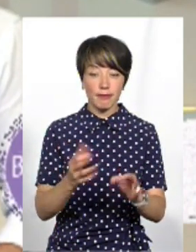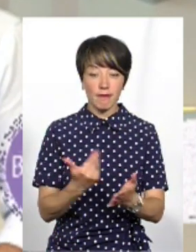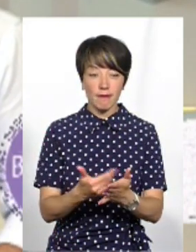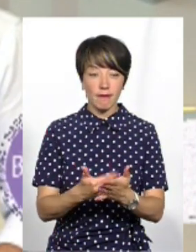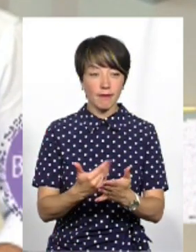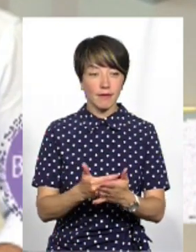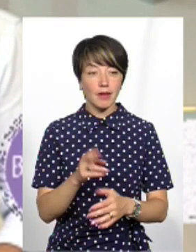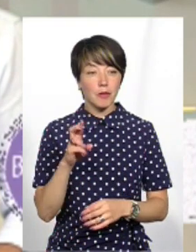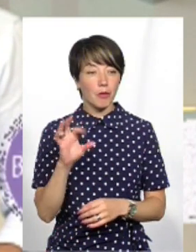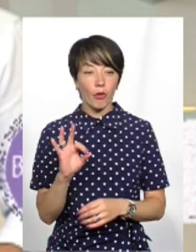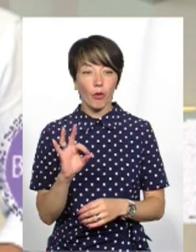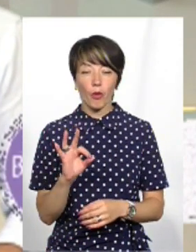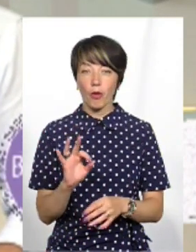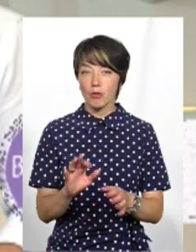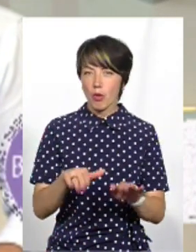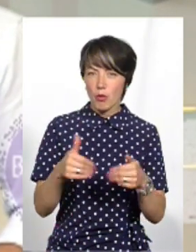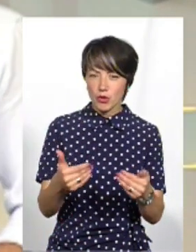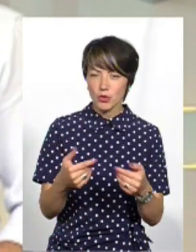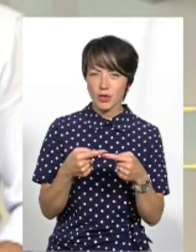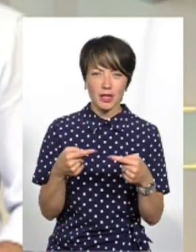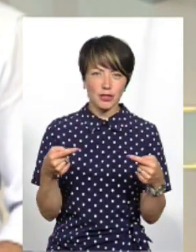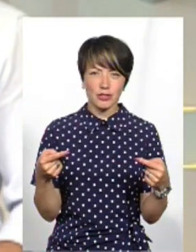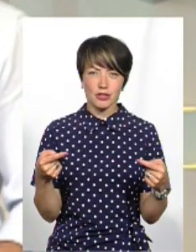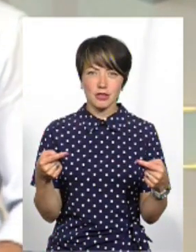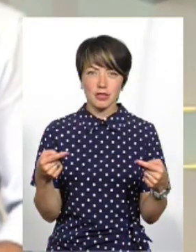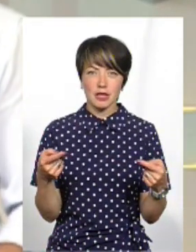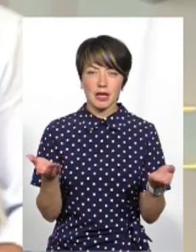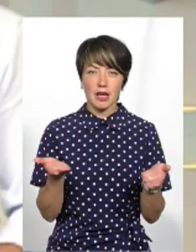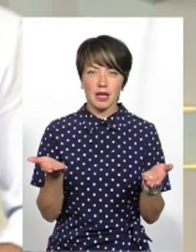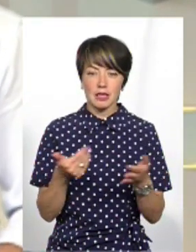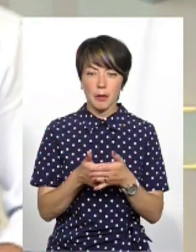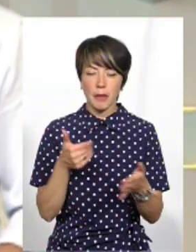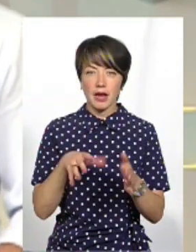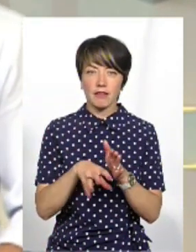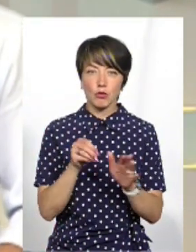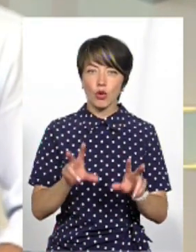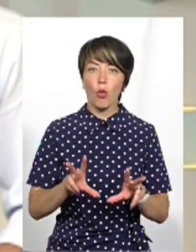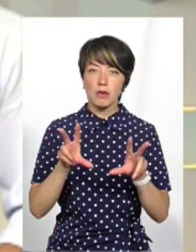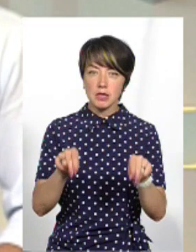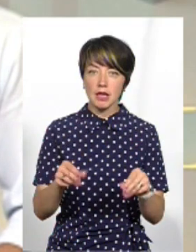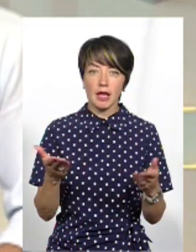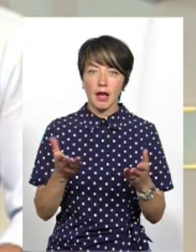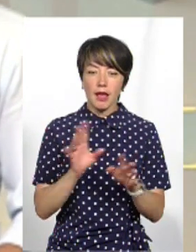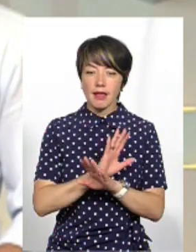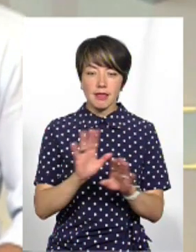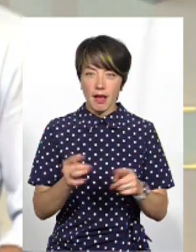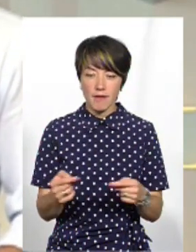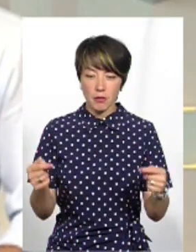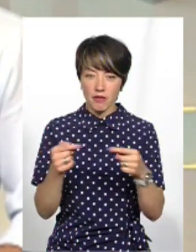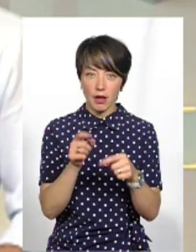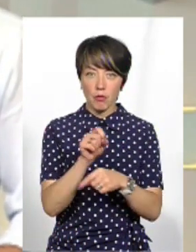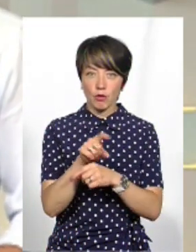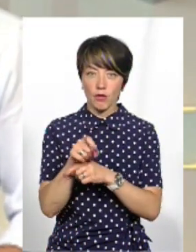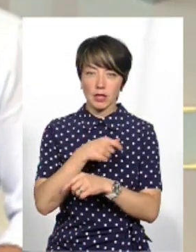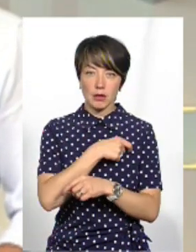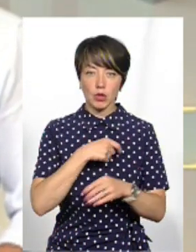тому що пропонуються речі, так, часто вони пропонують якісь передвиборчі обіцянки, які не відповідають взагалі